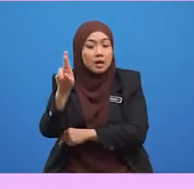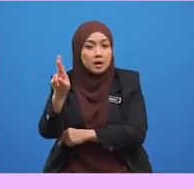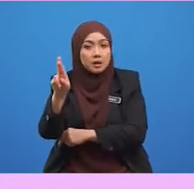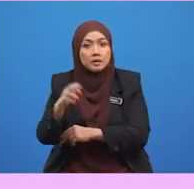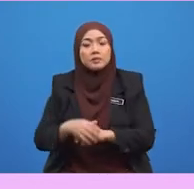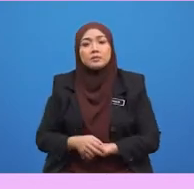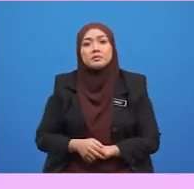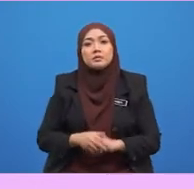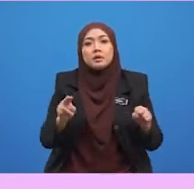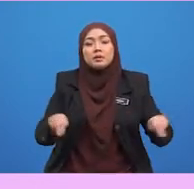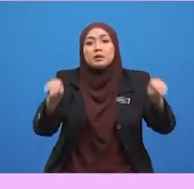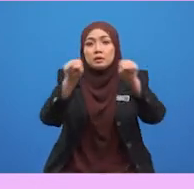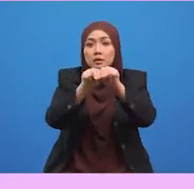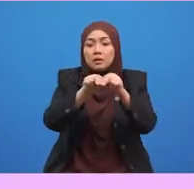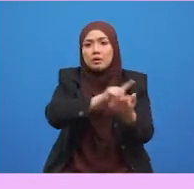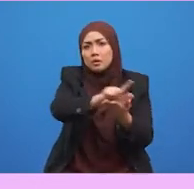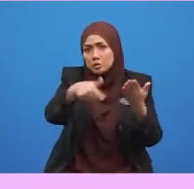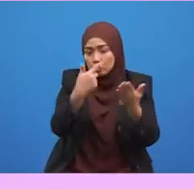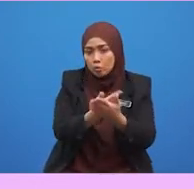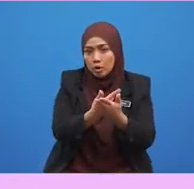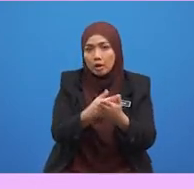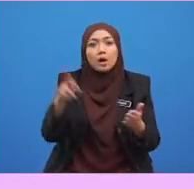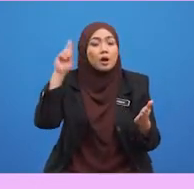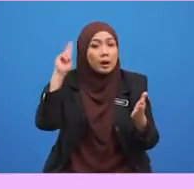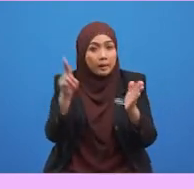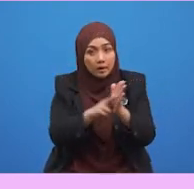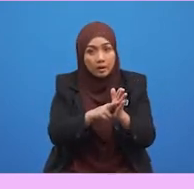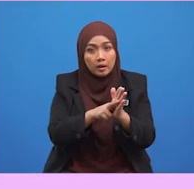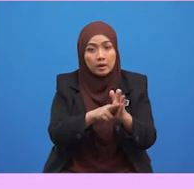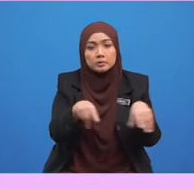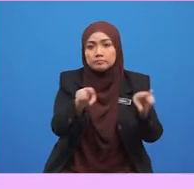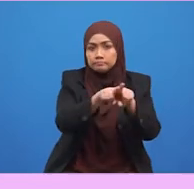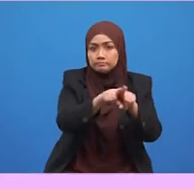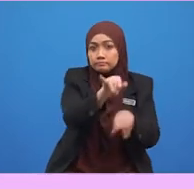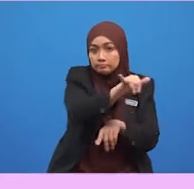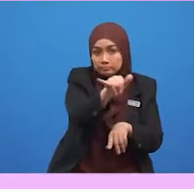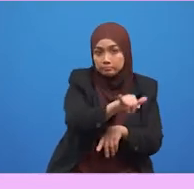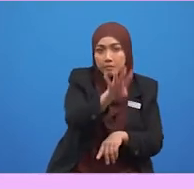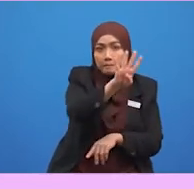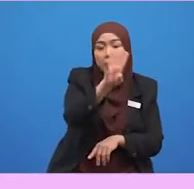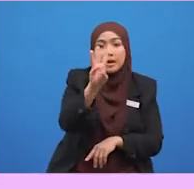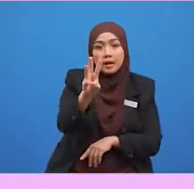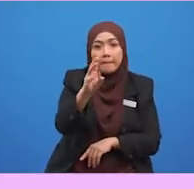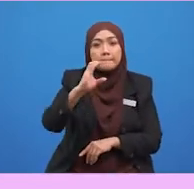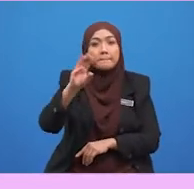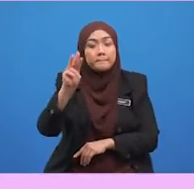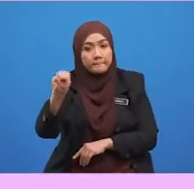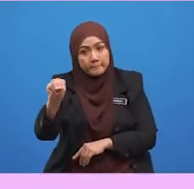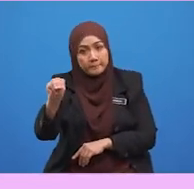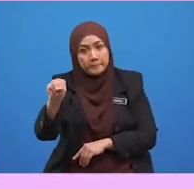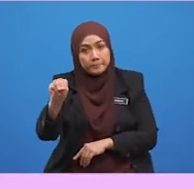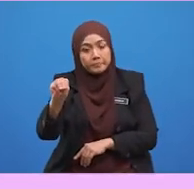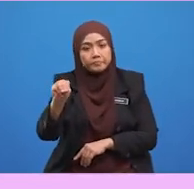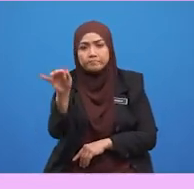SR. Nilai keseluruhan raja sama dengan 46 cm